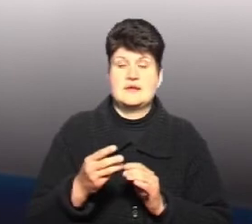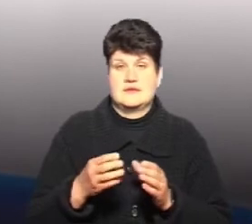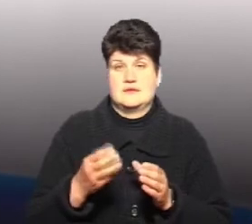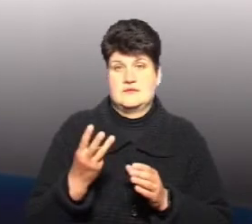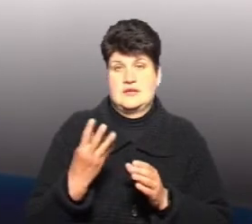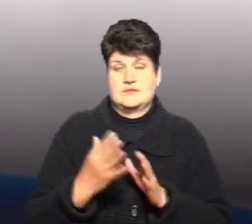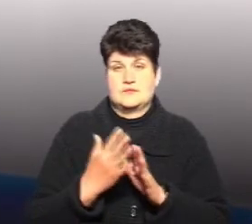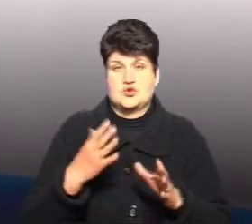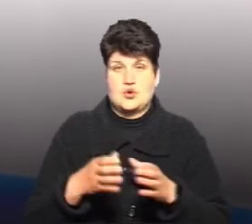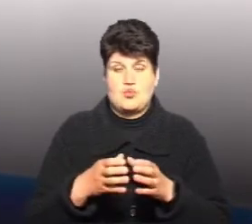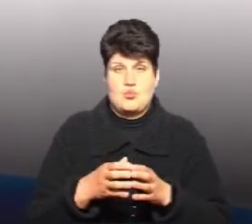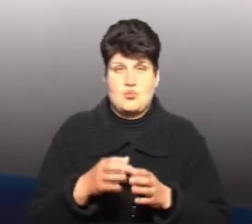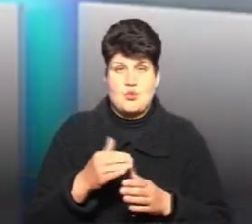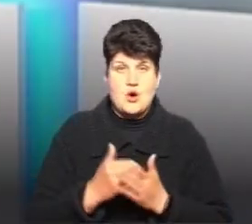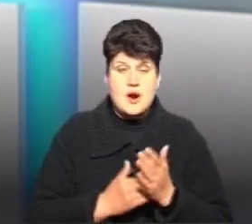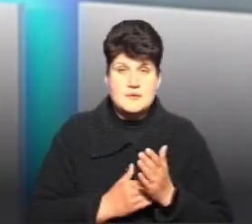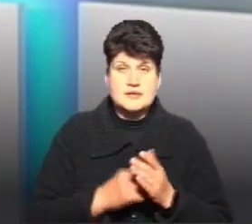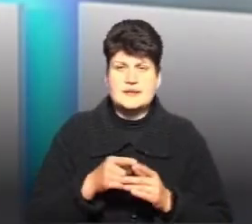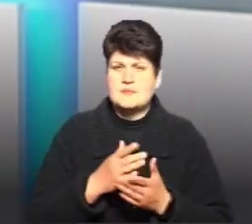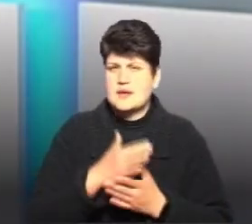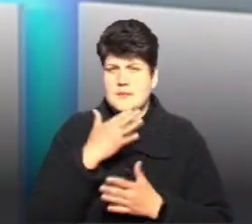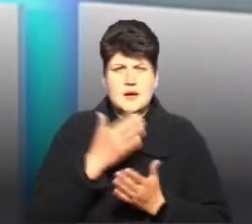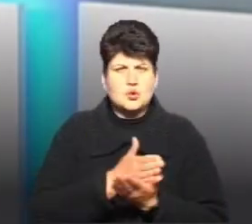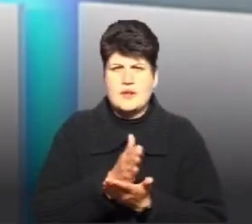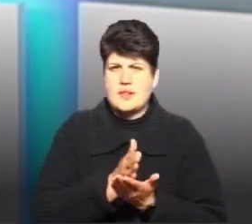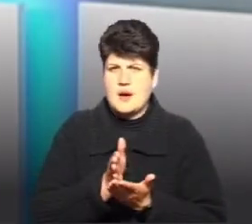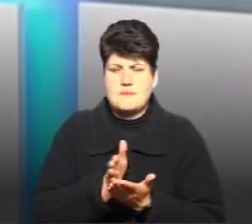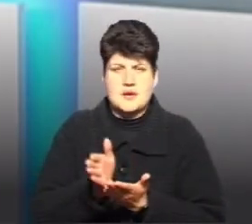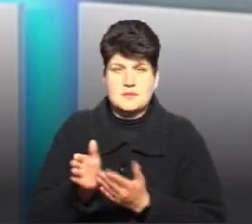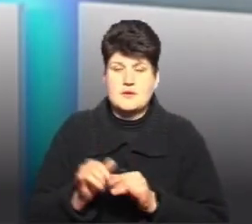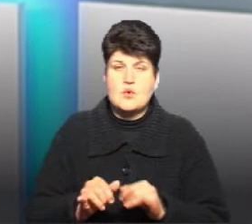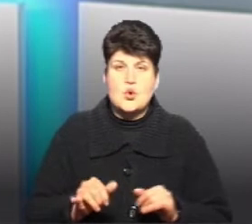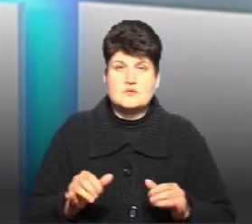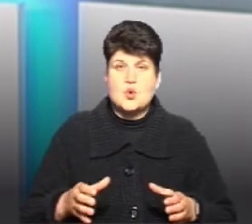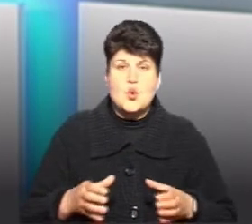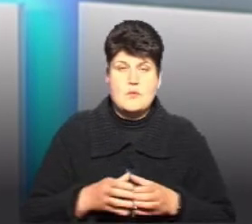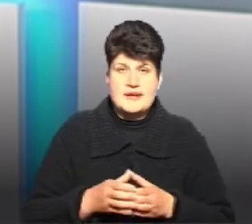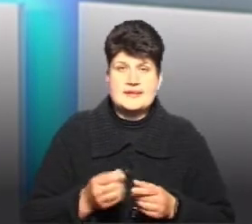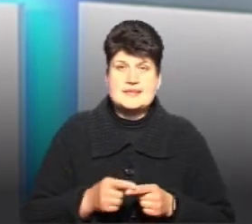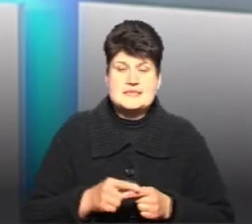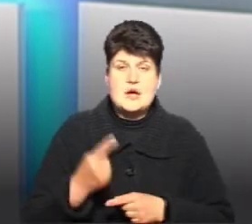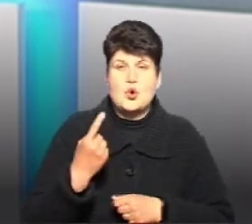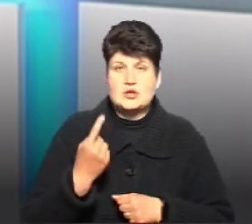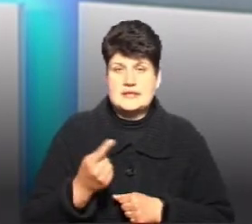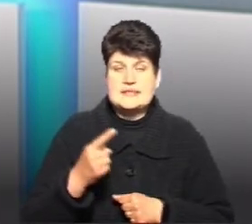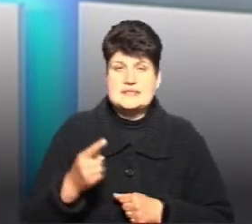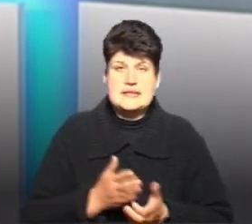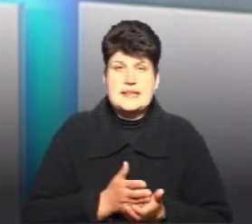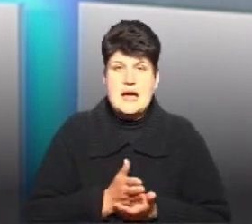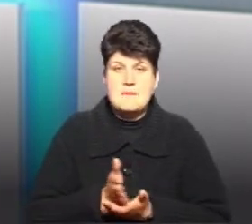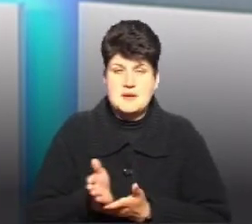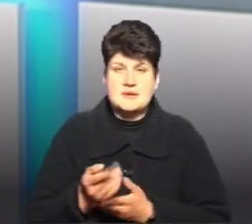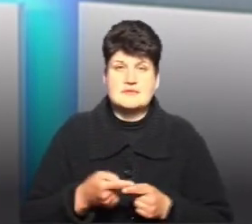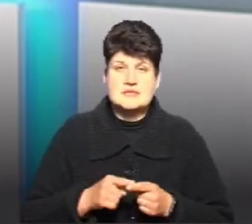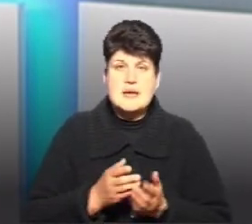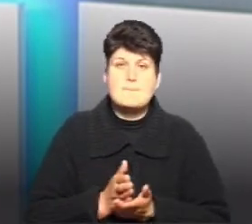програми. Там є багато напрямків розвитку громади. Це один з напрямків – це послуги. Ми